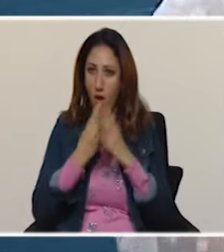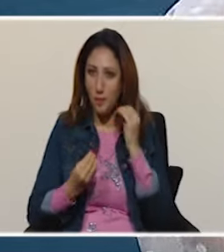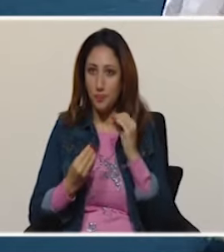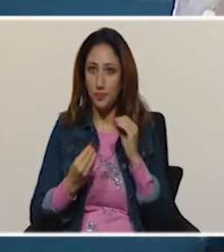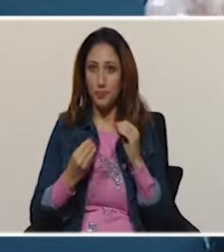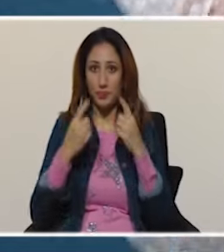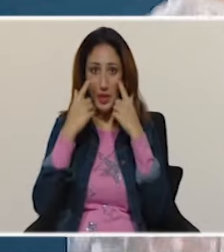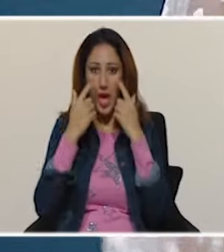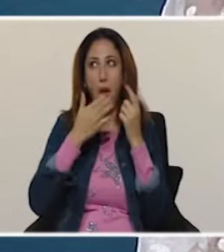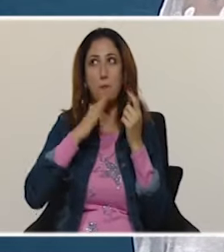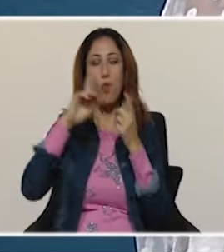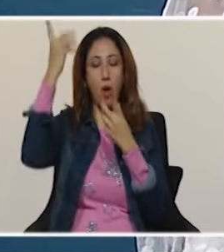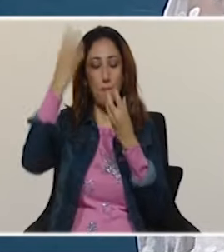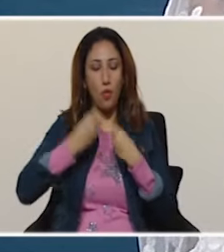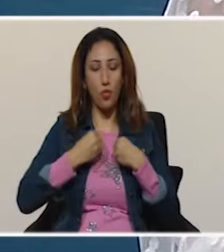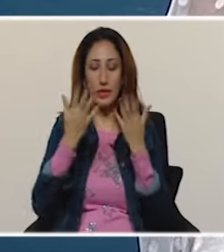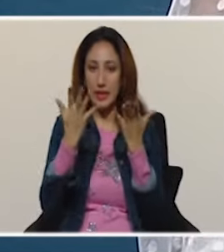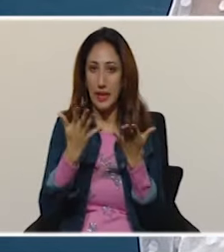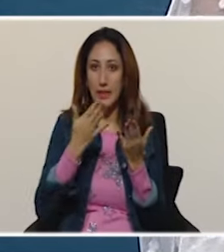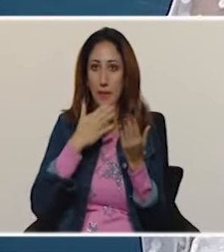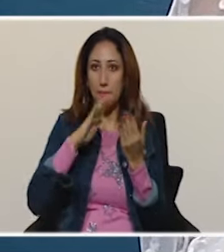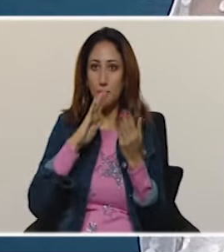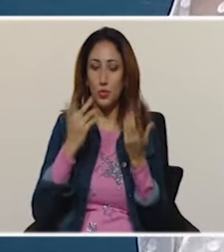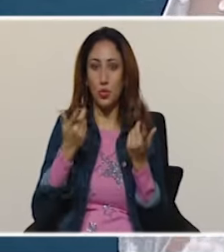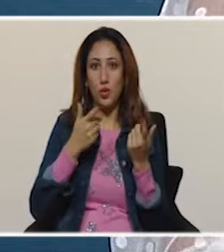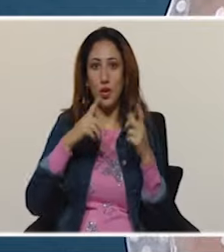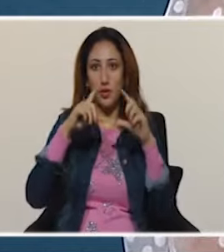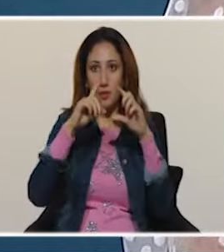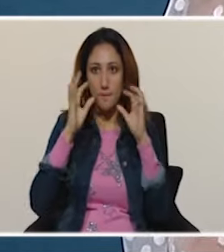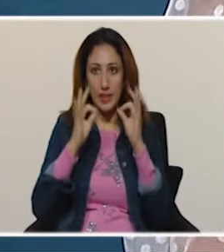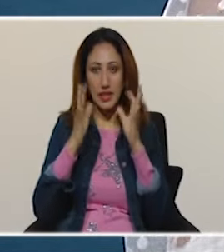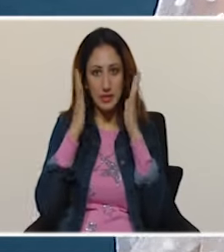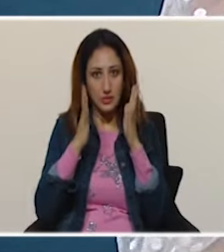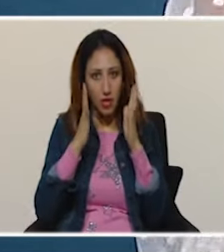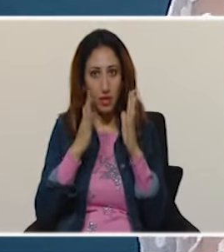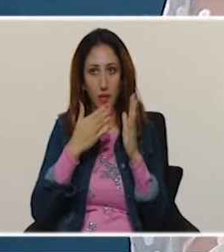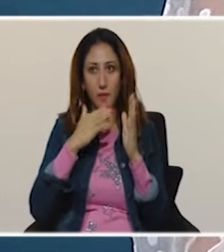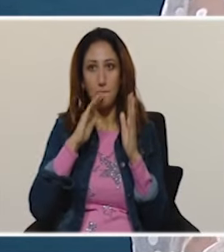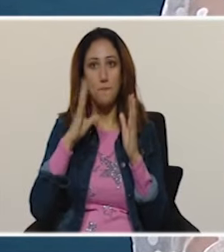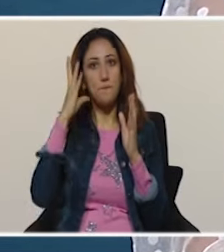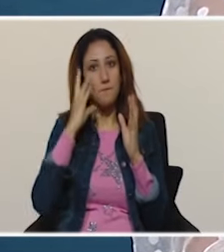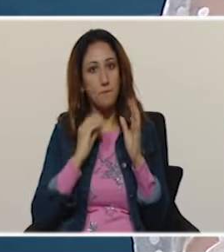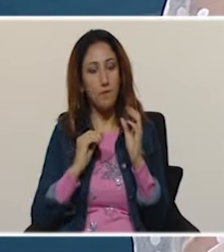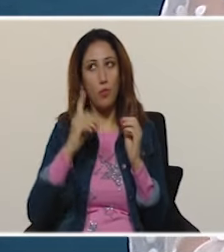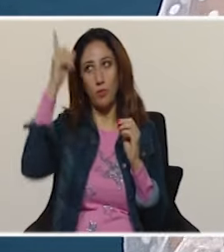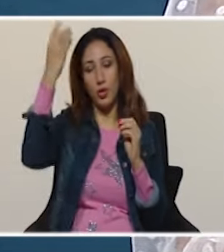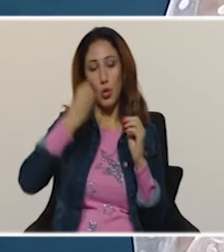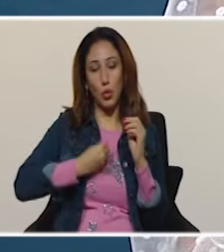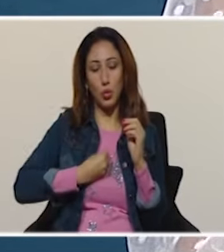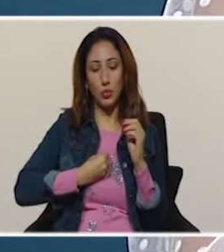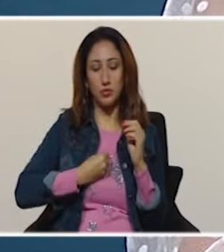وايدين وعينين يعني عندنا حواس انا بحس اهلي رزق اهلي هم اول رزق ربنا اعطاني اياه